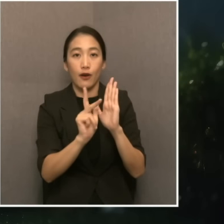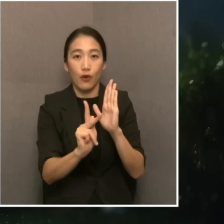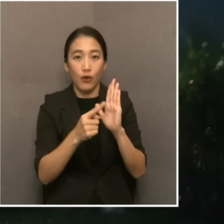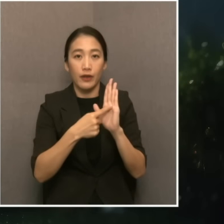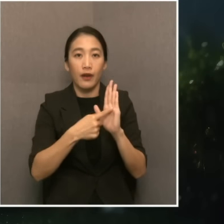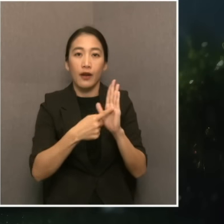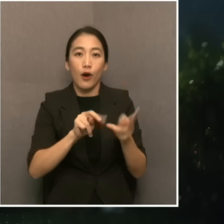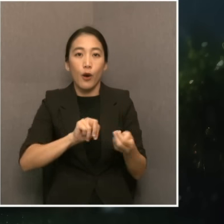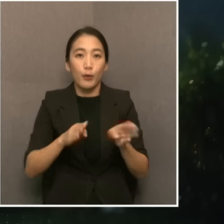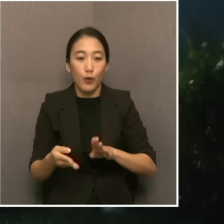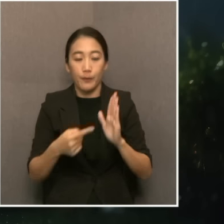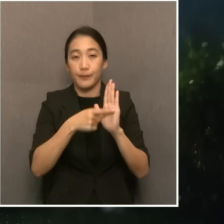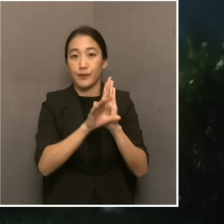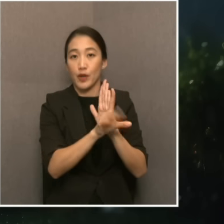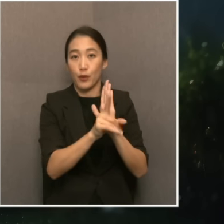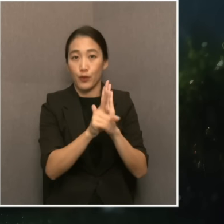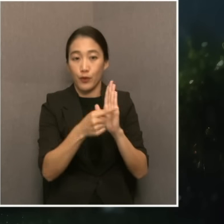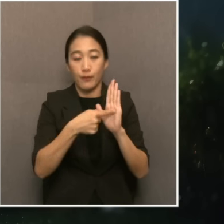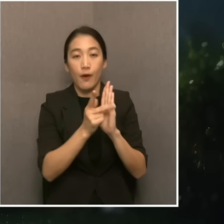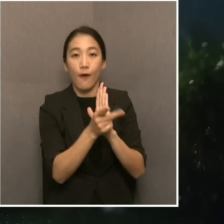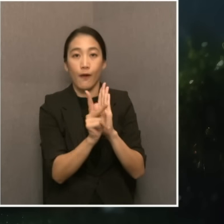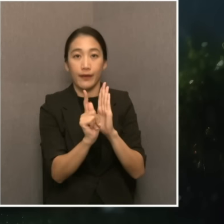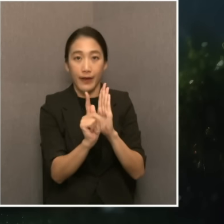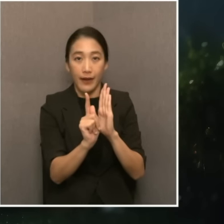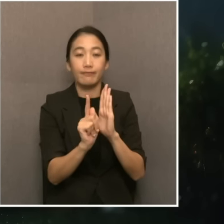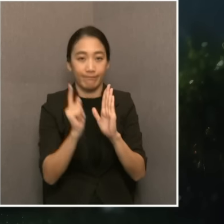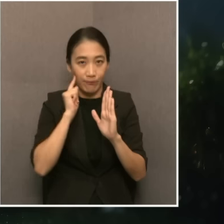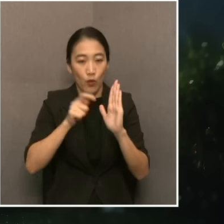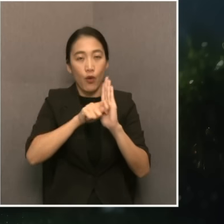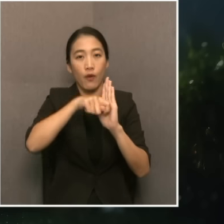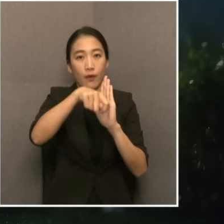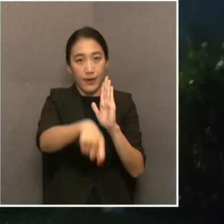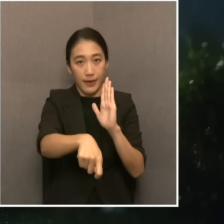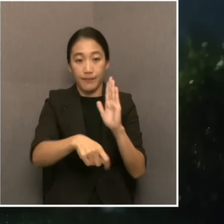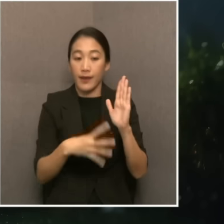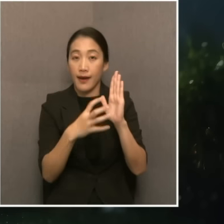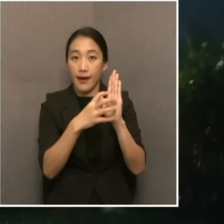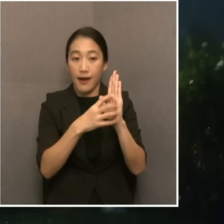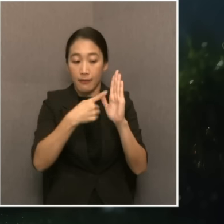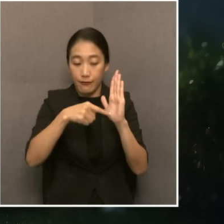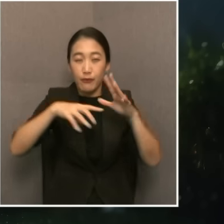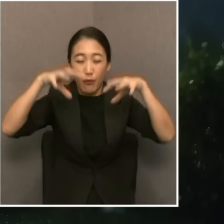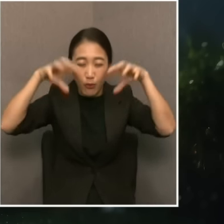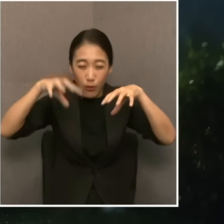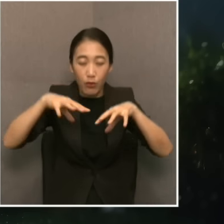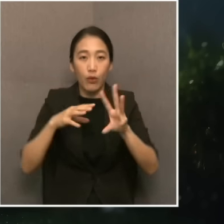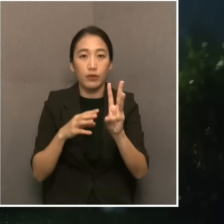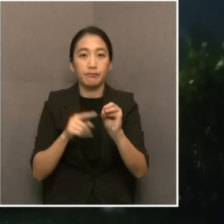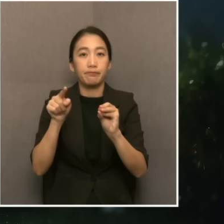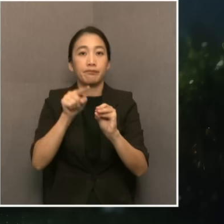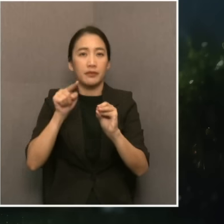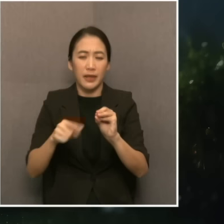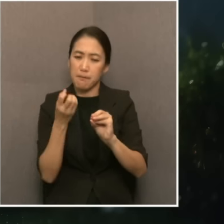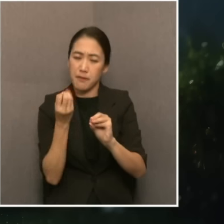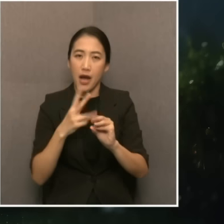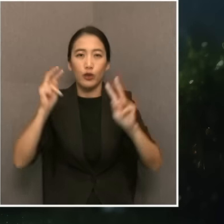ยภูมิขอนแก่นและนครราชสีมาส่วนภาคกลางนะคะฝนร้อยละ60ของพื้นที่ส่วนมากที่จังหวัดนคร